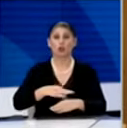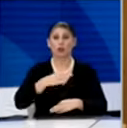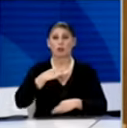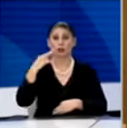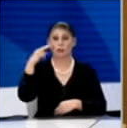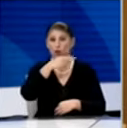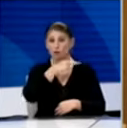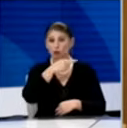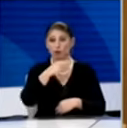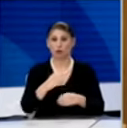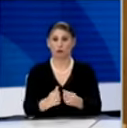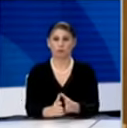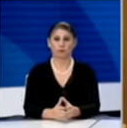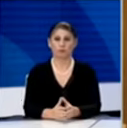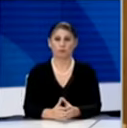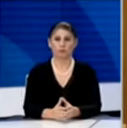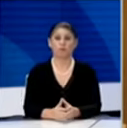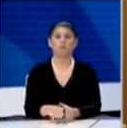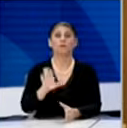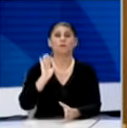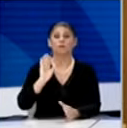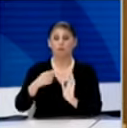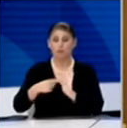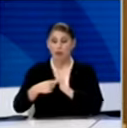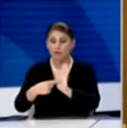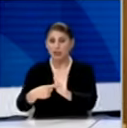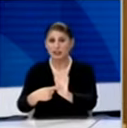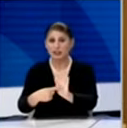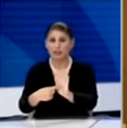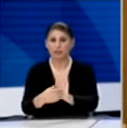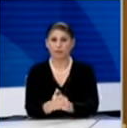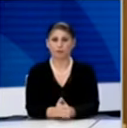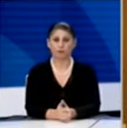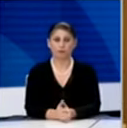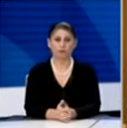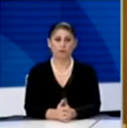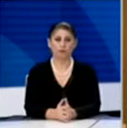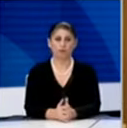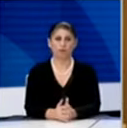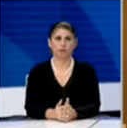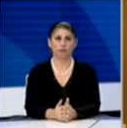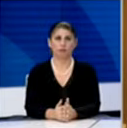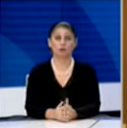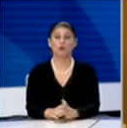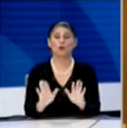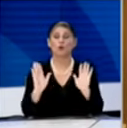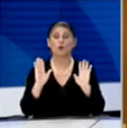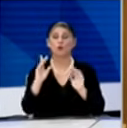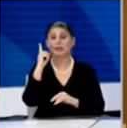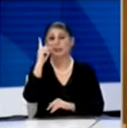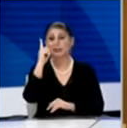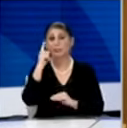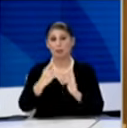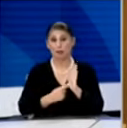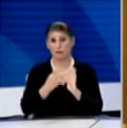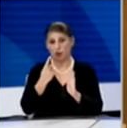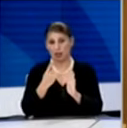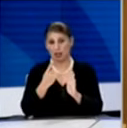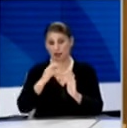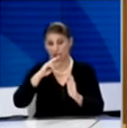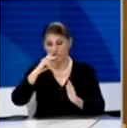Πρωθυπουργός δεν εμφανίστηκε ούτε μία φορά για